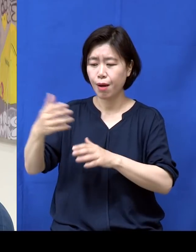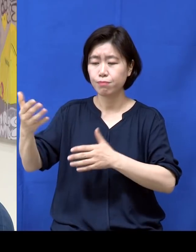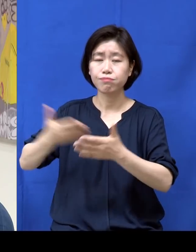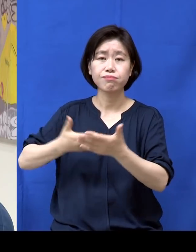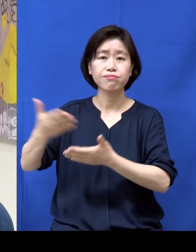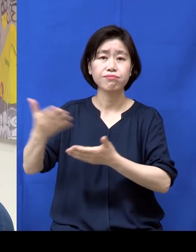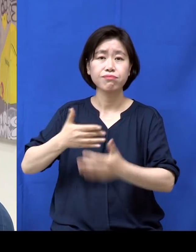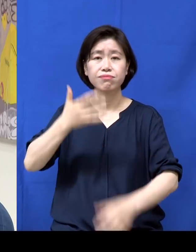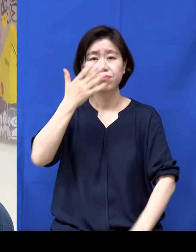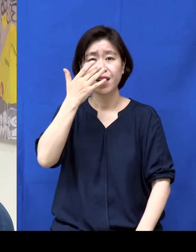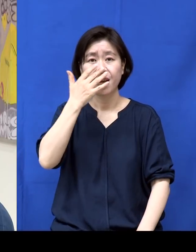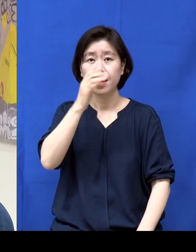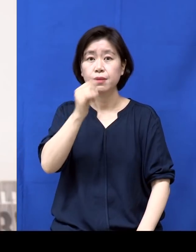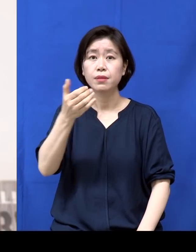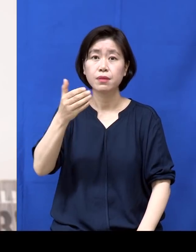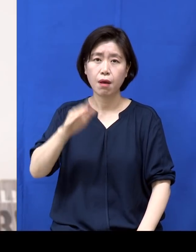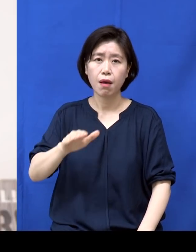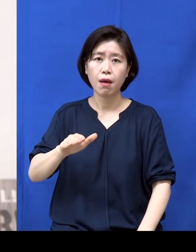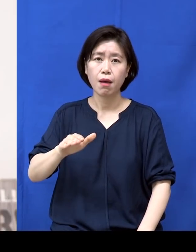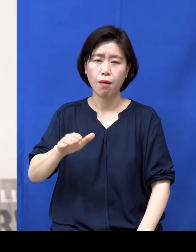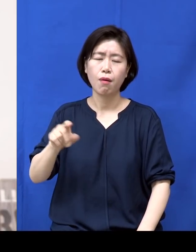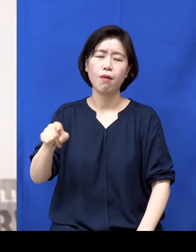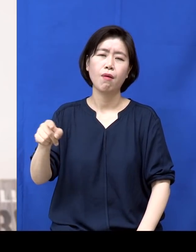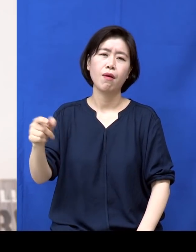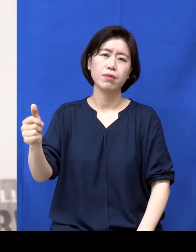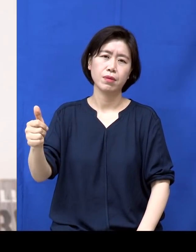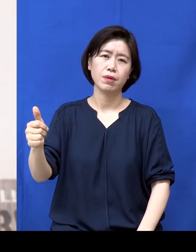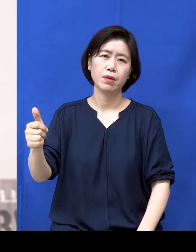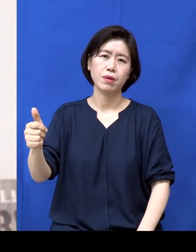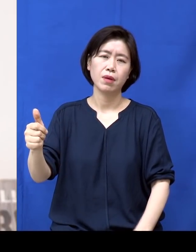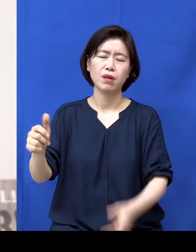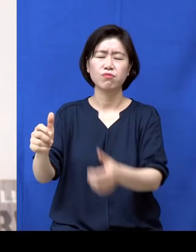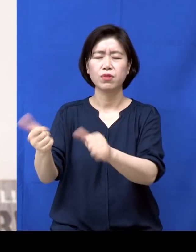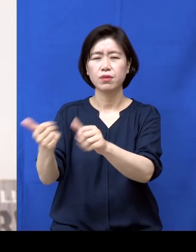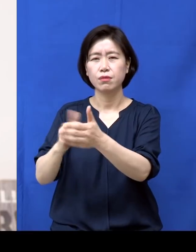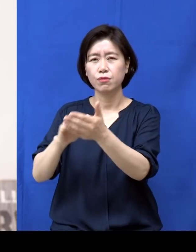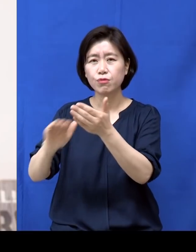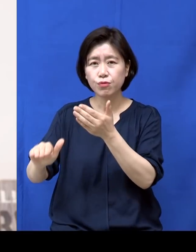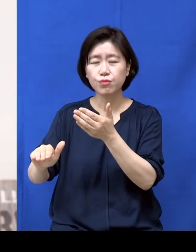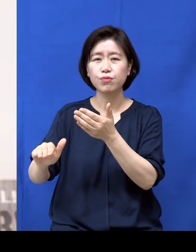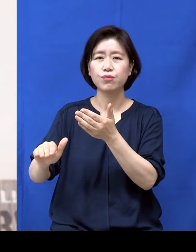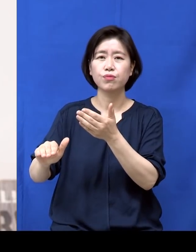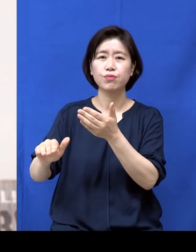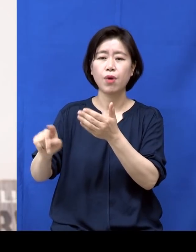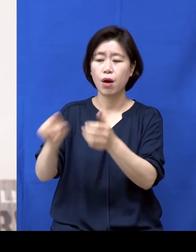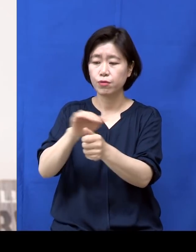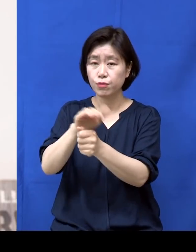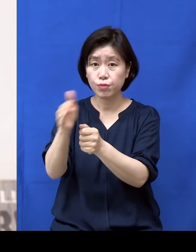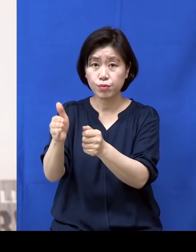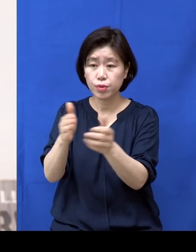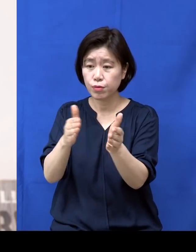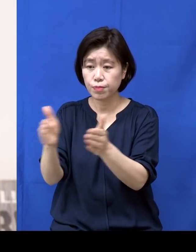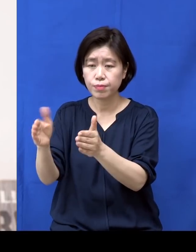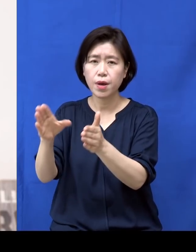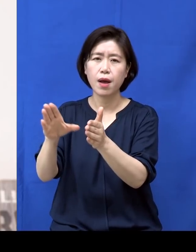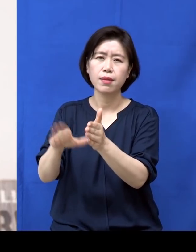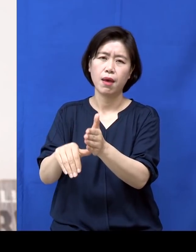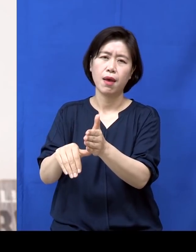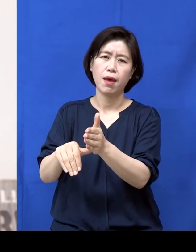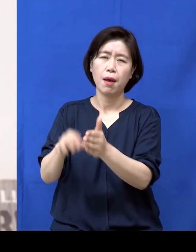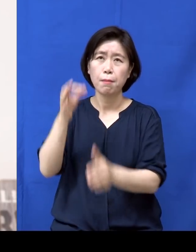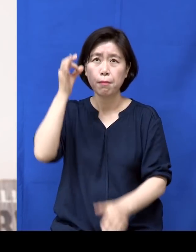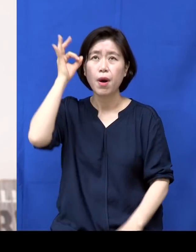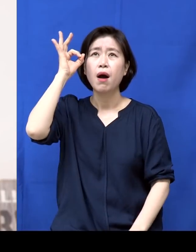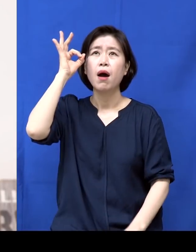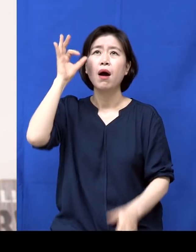않았는데 아이를 잃어버리고 그렇게 장례를 치르게 되다 보니까 그때 그 말이 그나마 좀